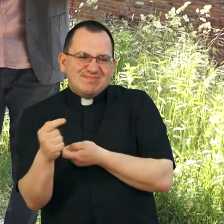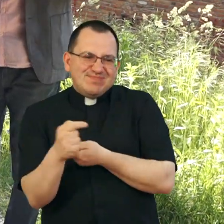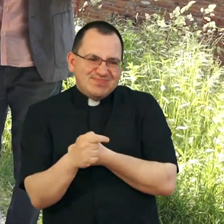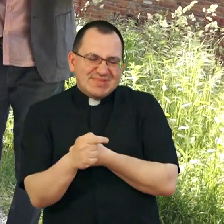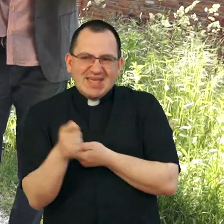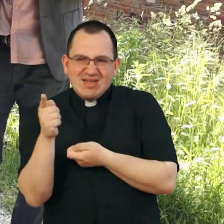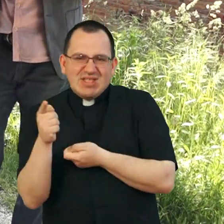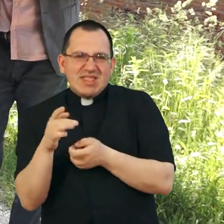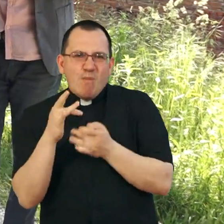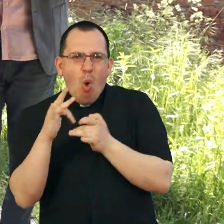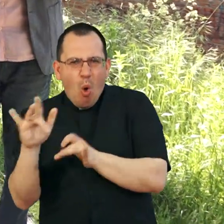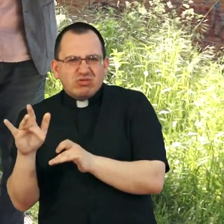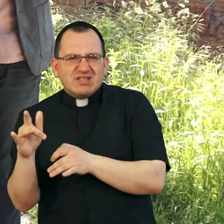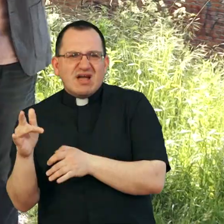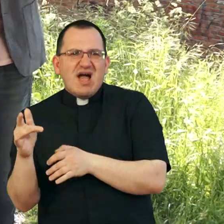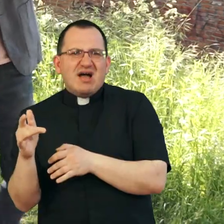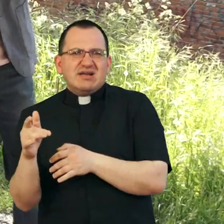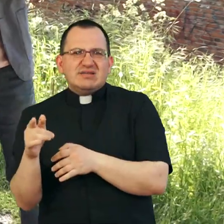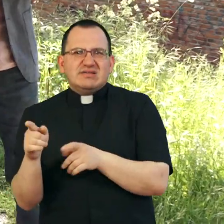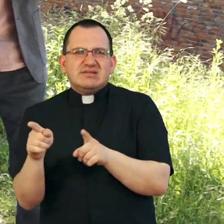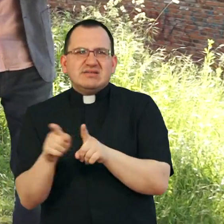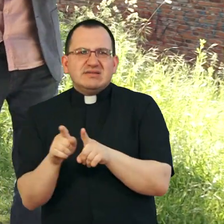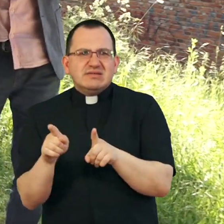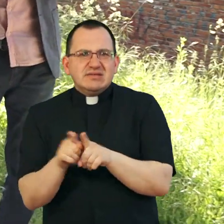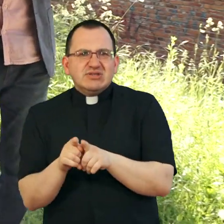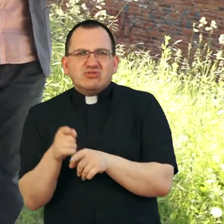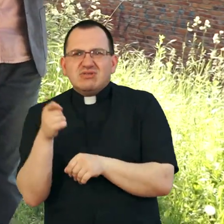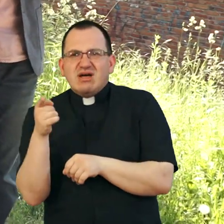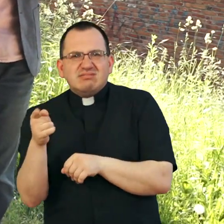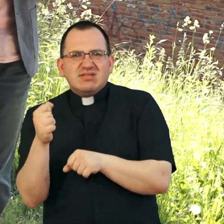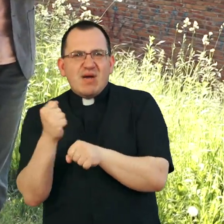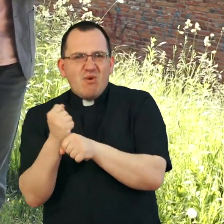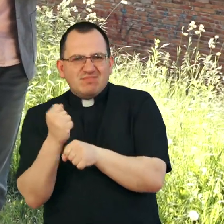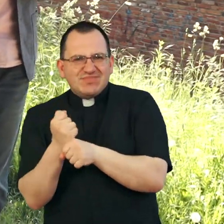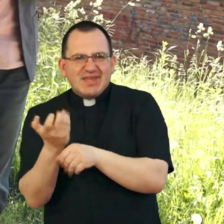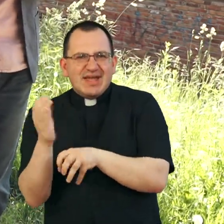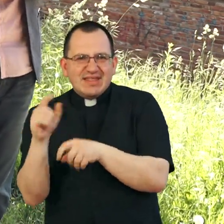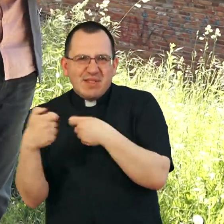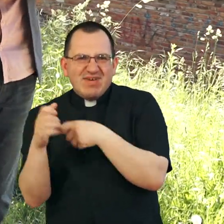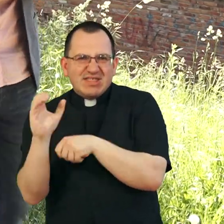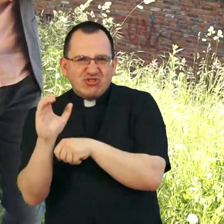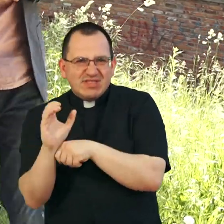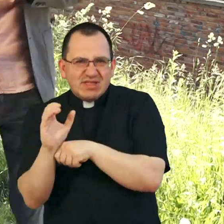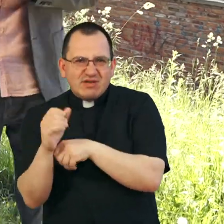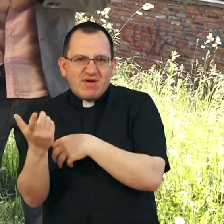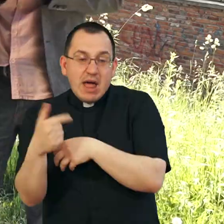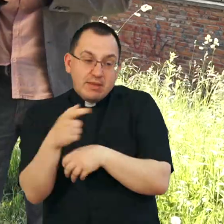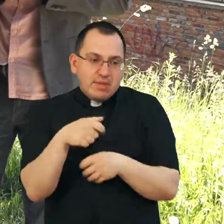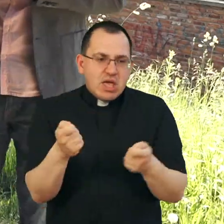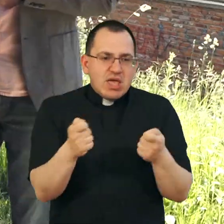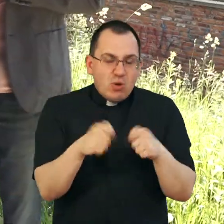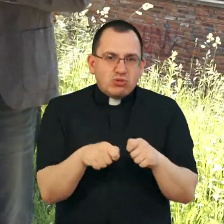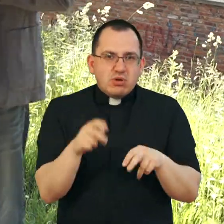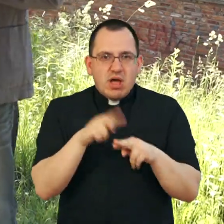je otkaz tamo i bila je crkveni miš tamo, tako da smo, evo, to je to duhovno iskustvo koje smo